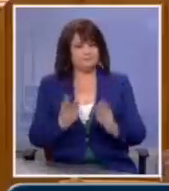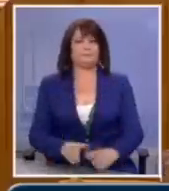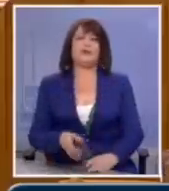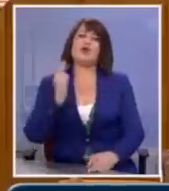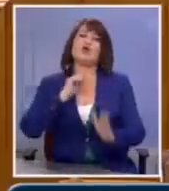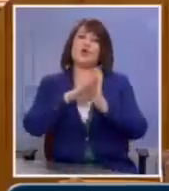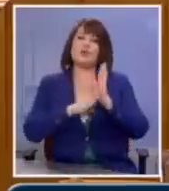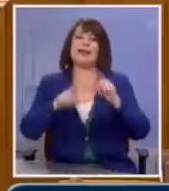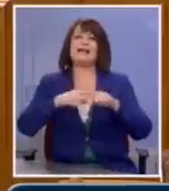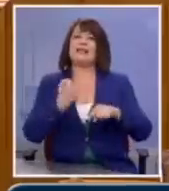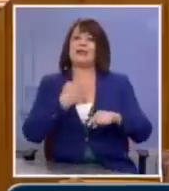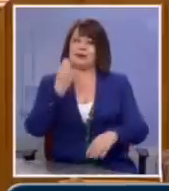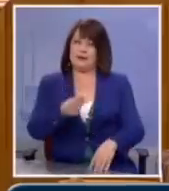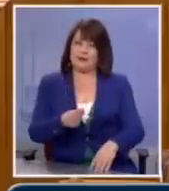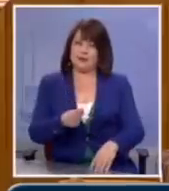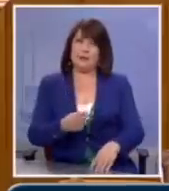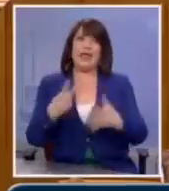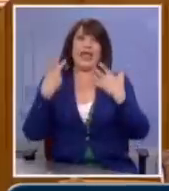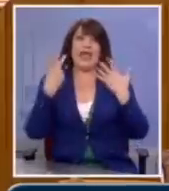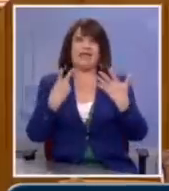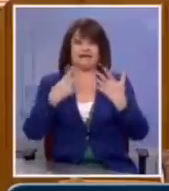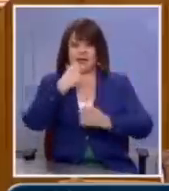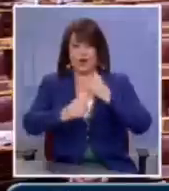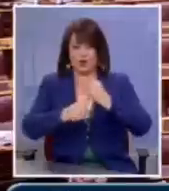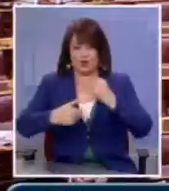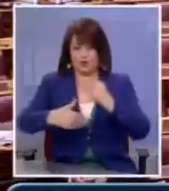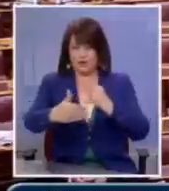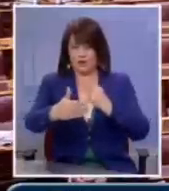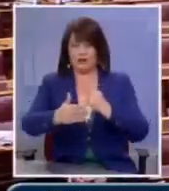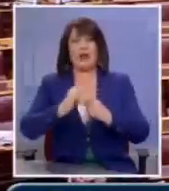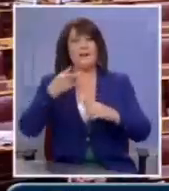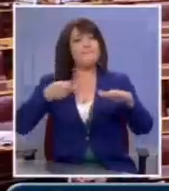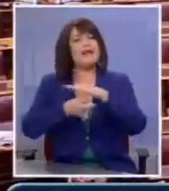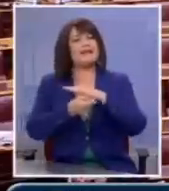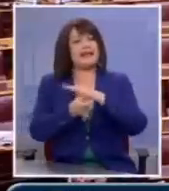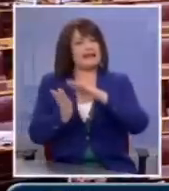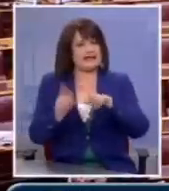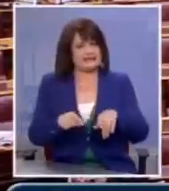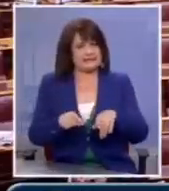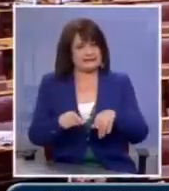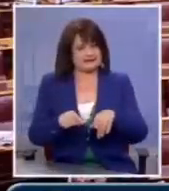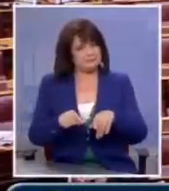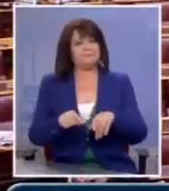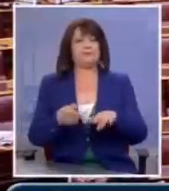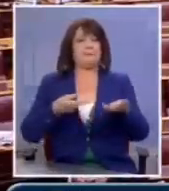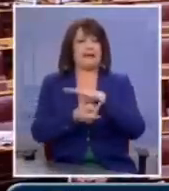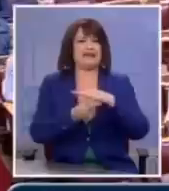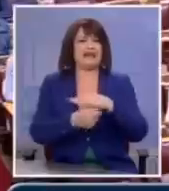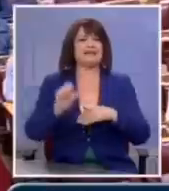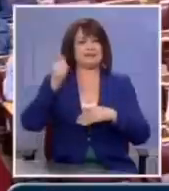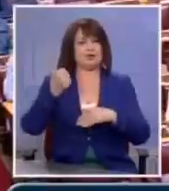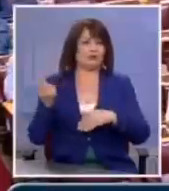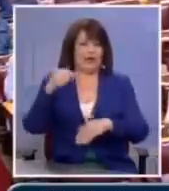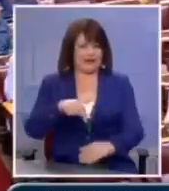κώδικα ελληνικής ηθαγένειας, σε 7 χρόνια ένας μετανάστης, δηλαδή ο μετανάστης πρώτης